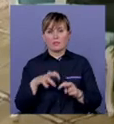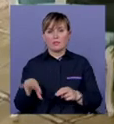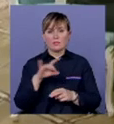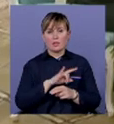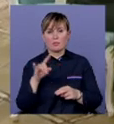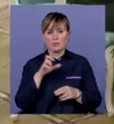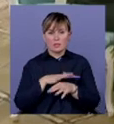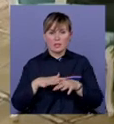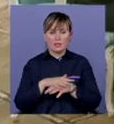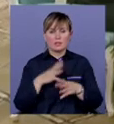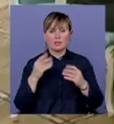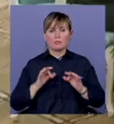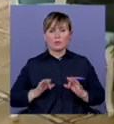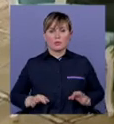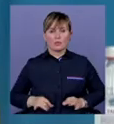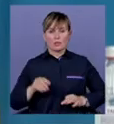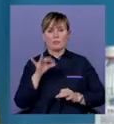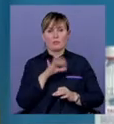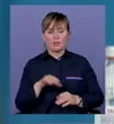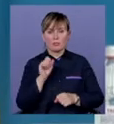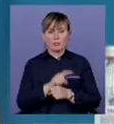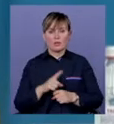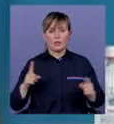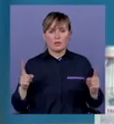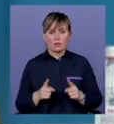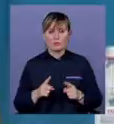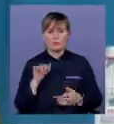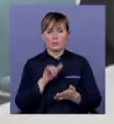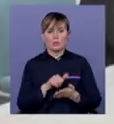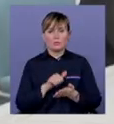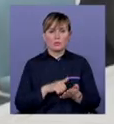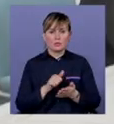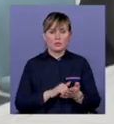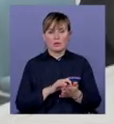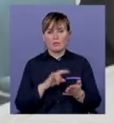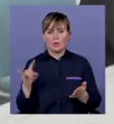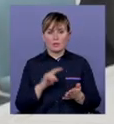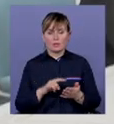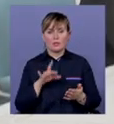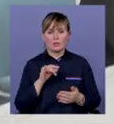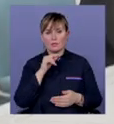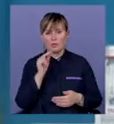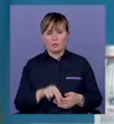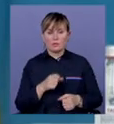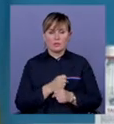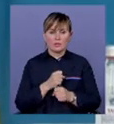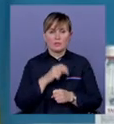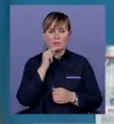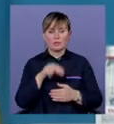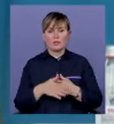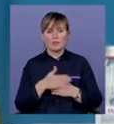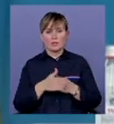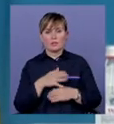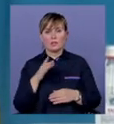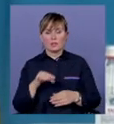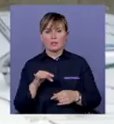авиакомпании страны. Генпрокуратуре и МВД поручено в кратчайшие сроки установить причины авиакатастрофы, а виновных привлечь к ответственности. В